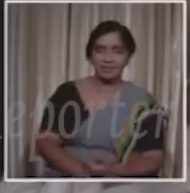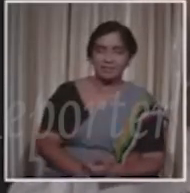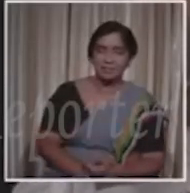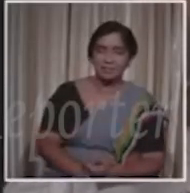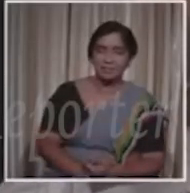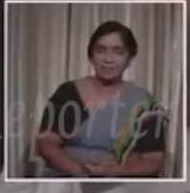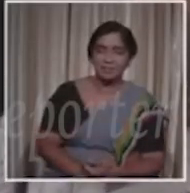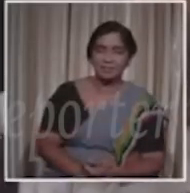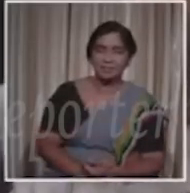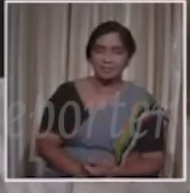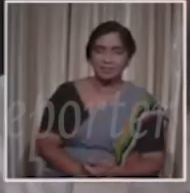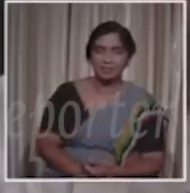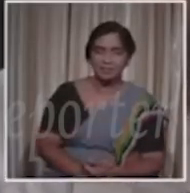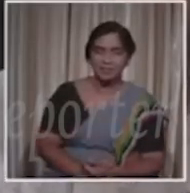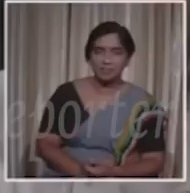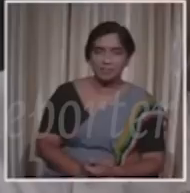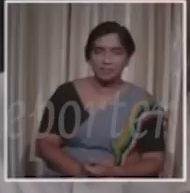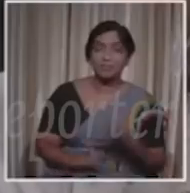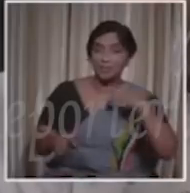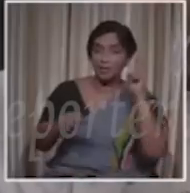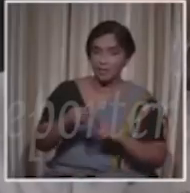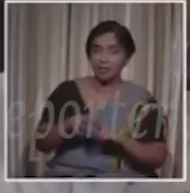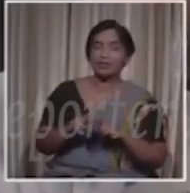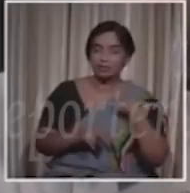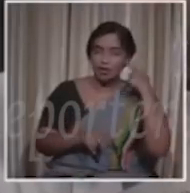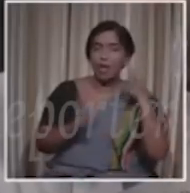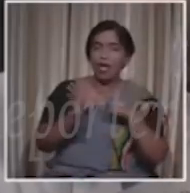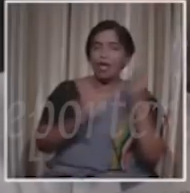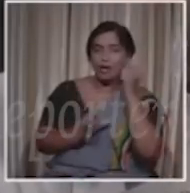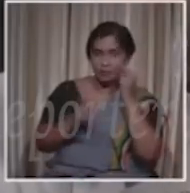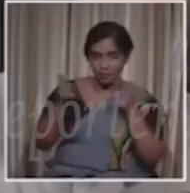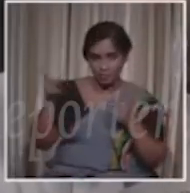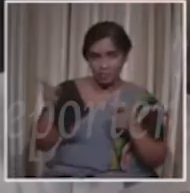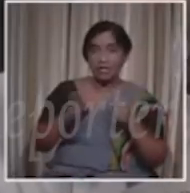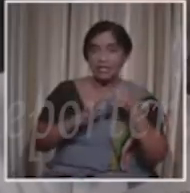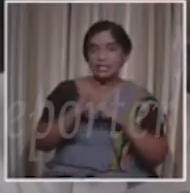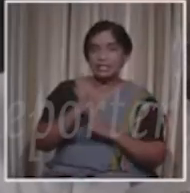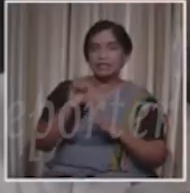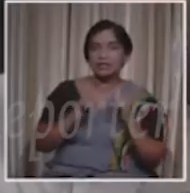යන්නේ මාව කොහොමද කොන් කරන්න කියලා එතකොට බෑනේ එතකොට බෑනේ කෙවල් ගිනි තියන්